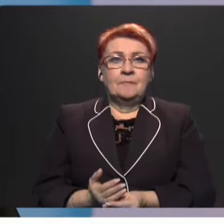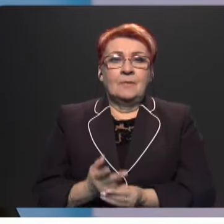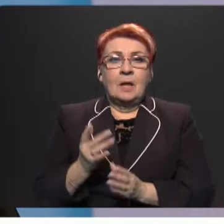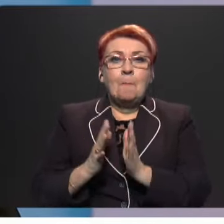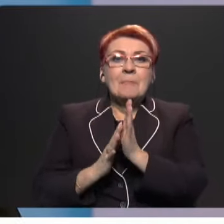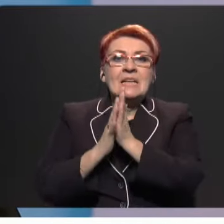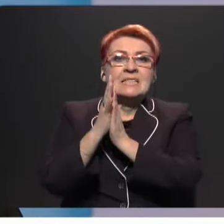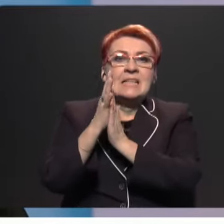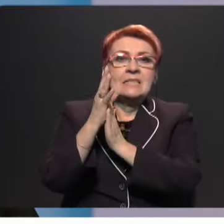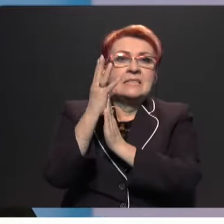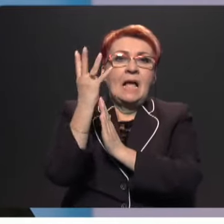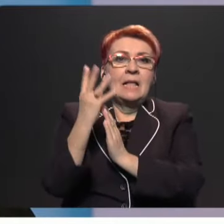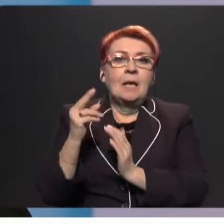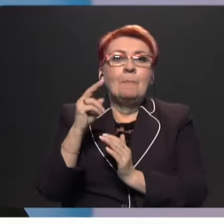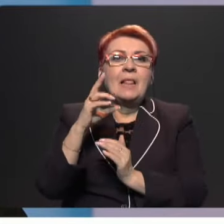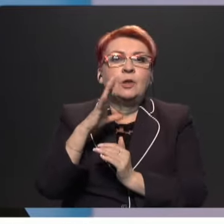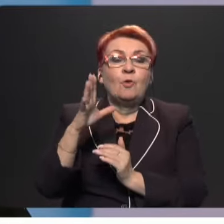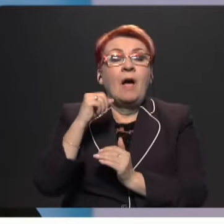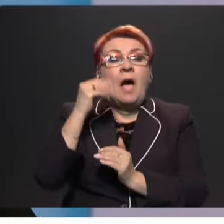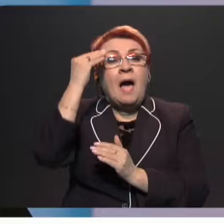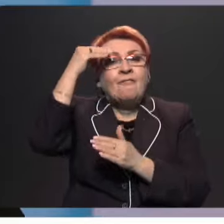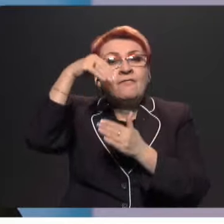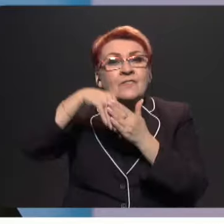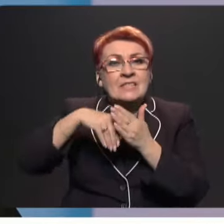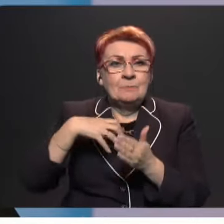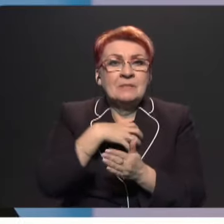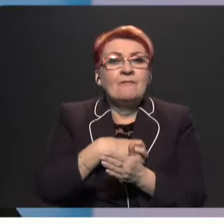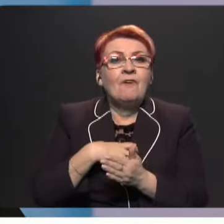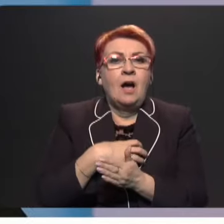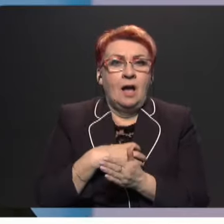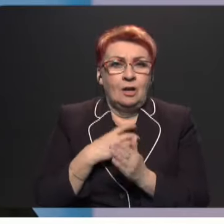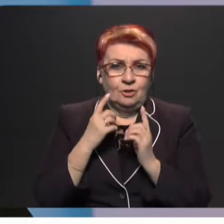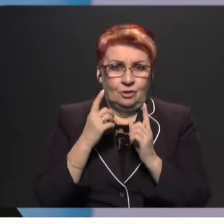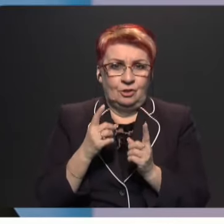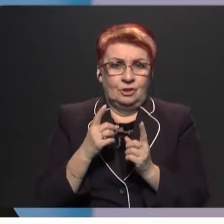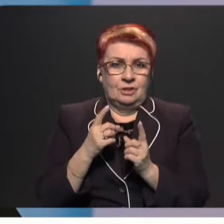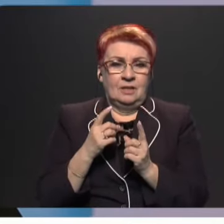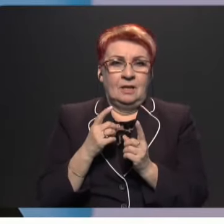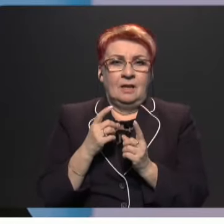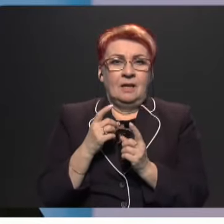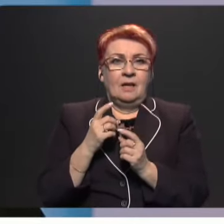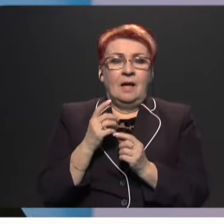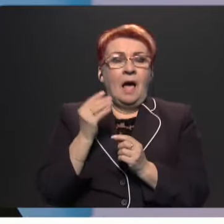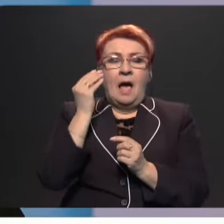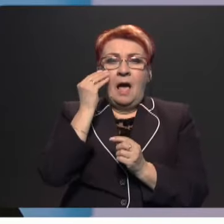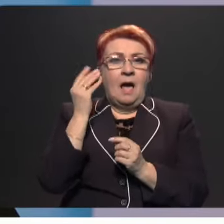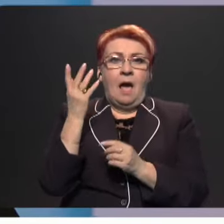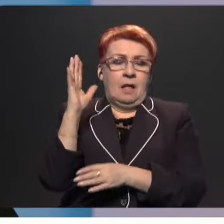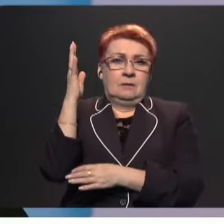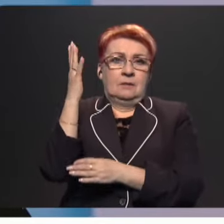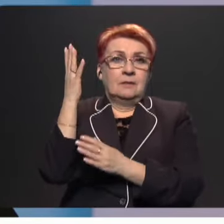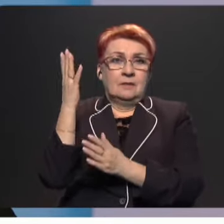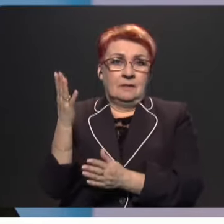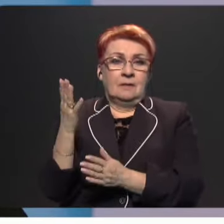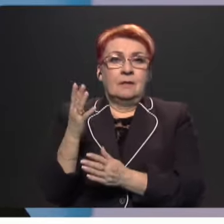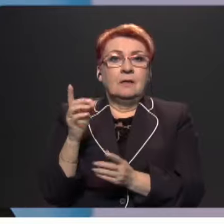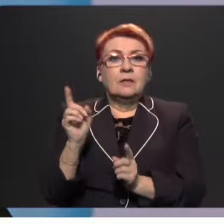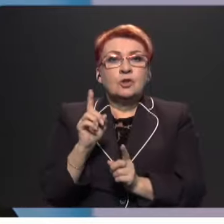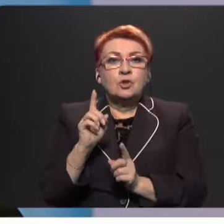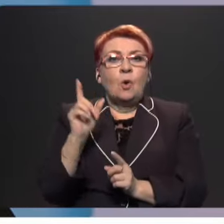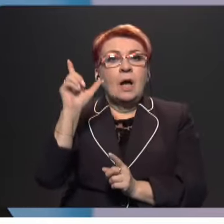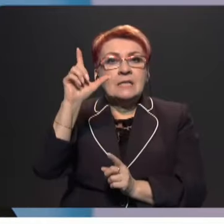произрастания плодов, а в смысле, не в частностях, а, в, собственно, в том, что